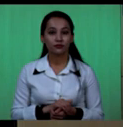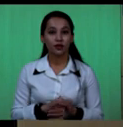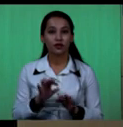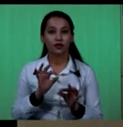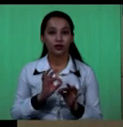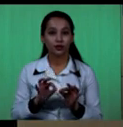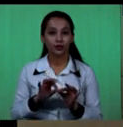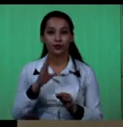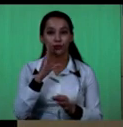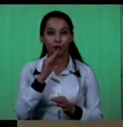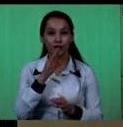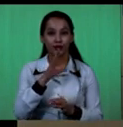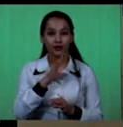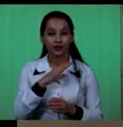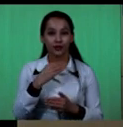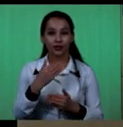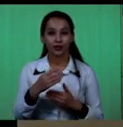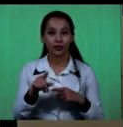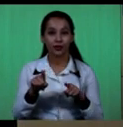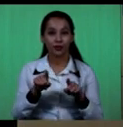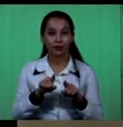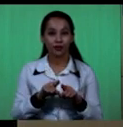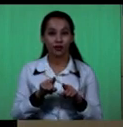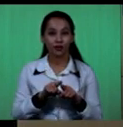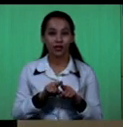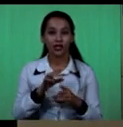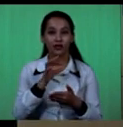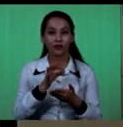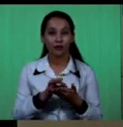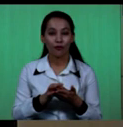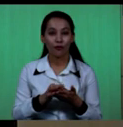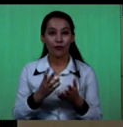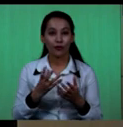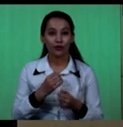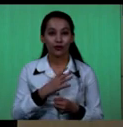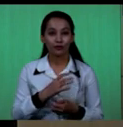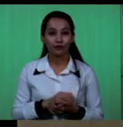Tekshirishga ulgurdingizmi? Sizlarda ham xuddi shunday natijalar bo'ldimi?